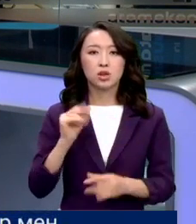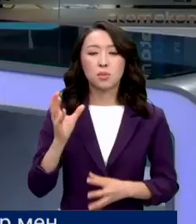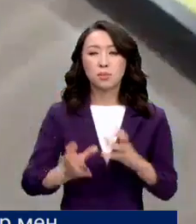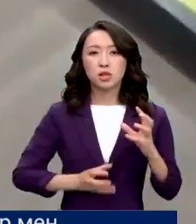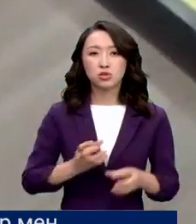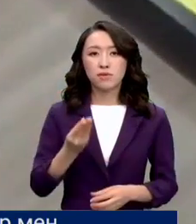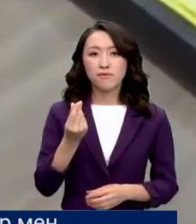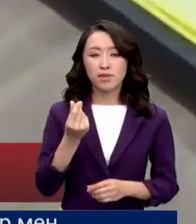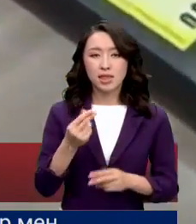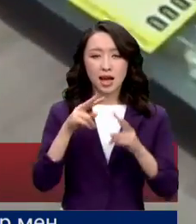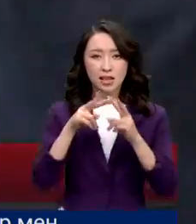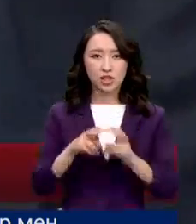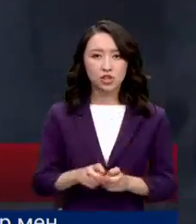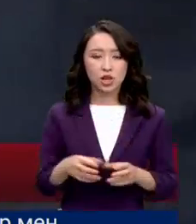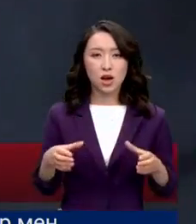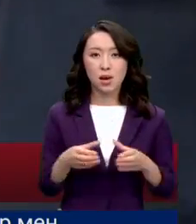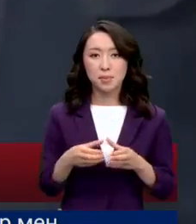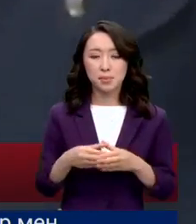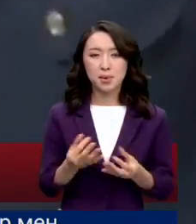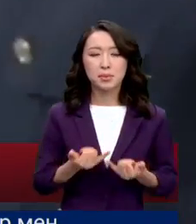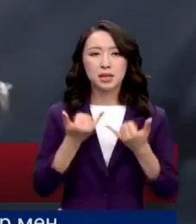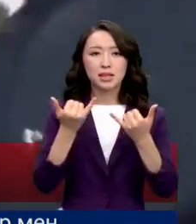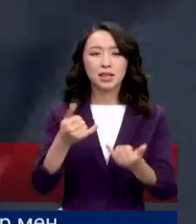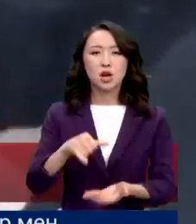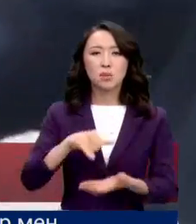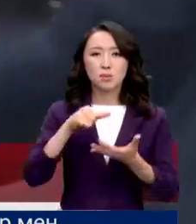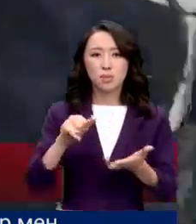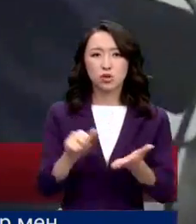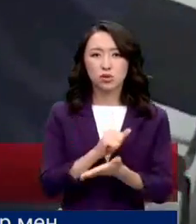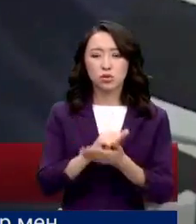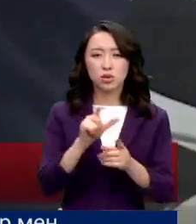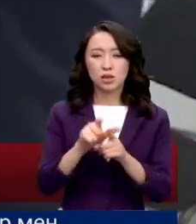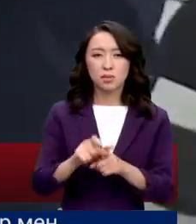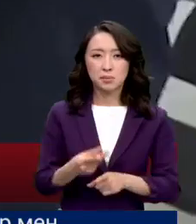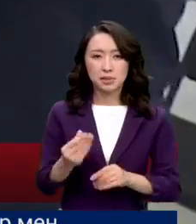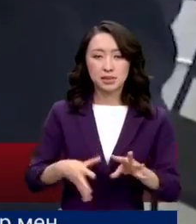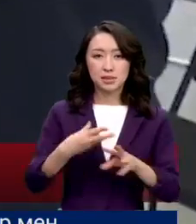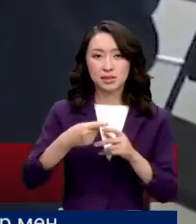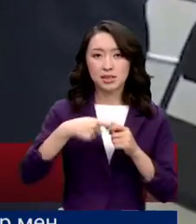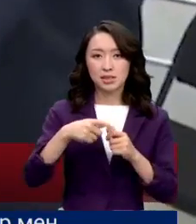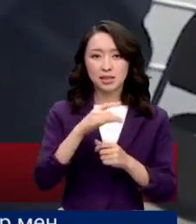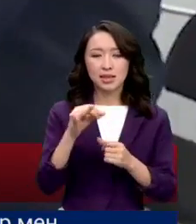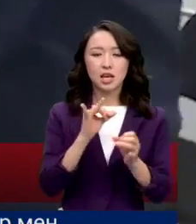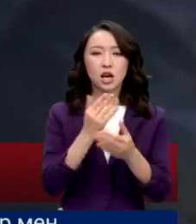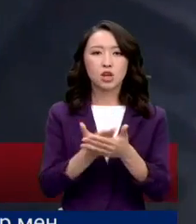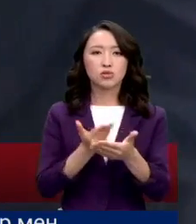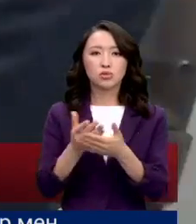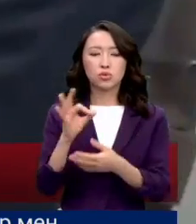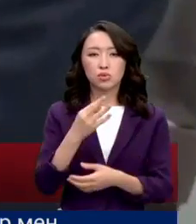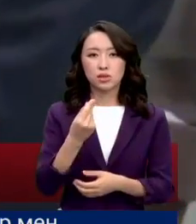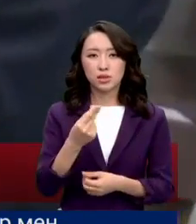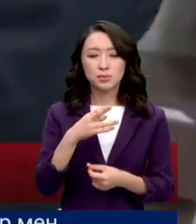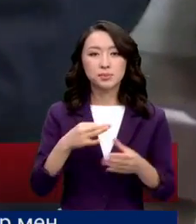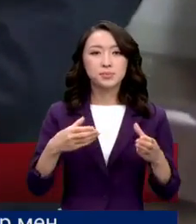международная финансово-аналитическая компания, предлагающая портфельные инвестиции и консультации в сфере финансов. По данным агентства